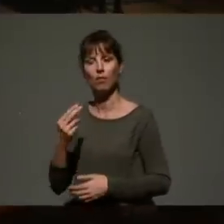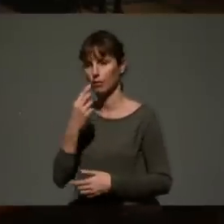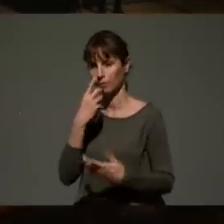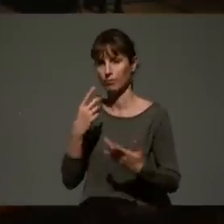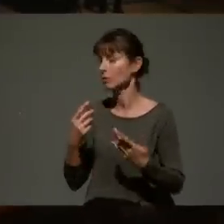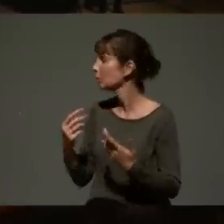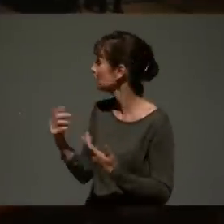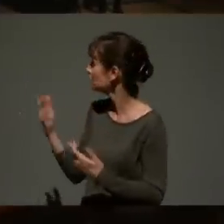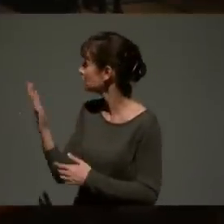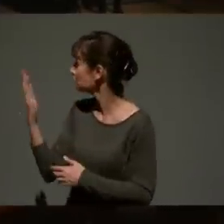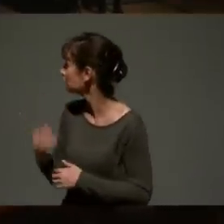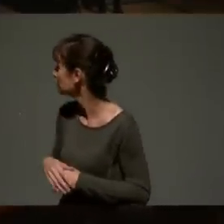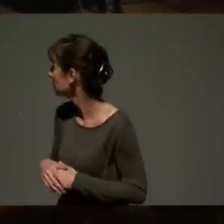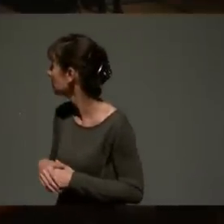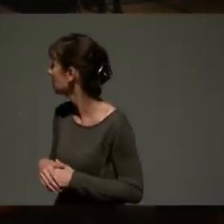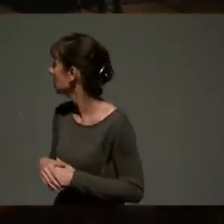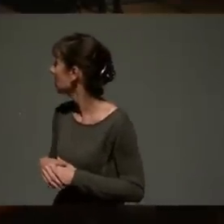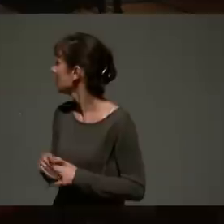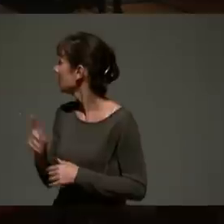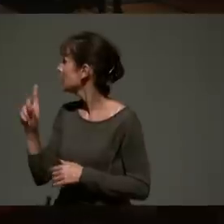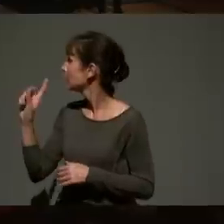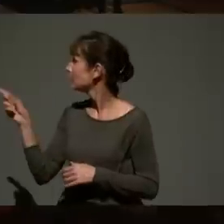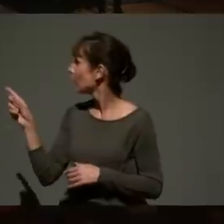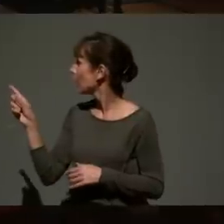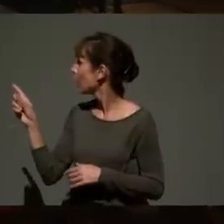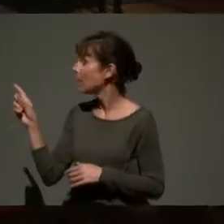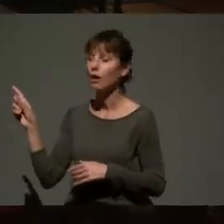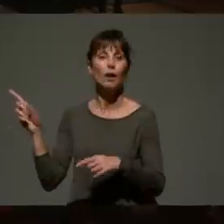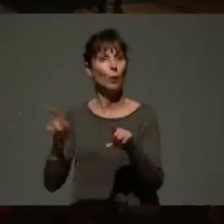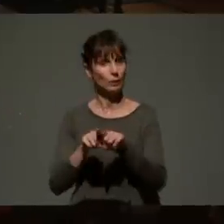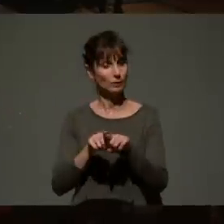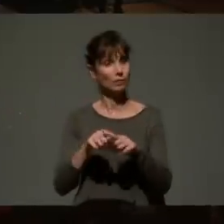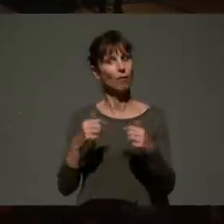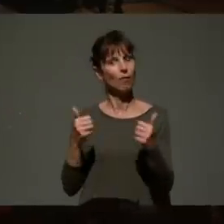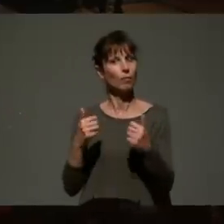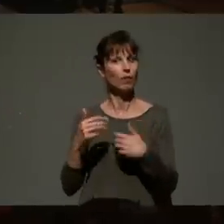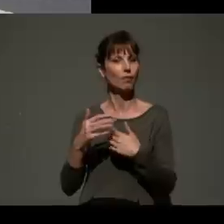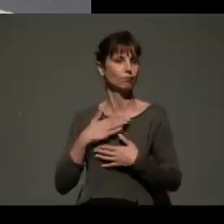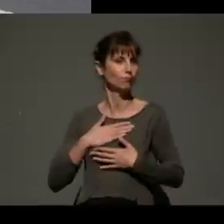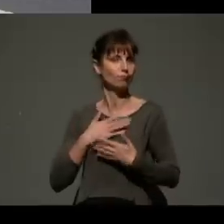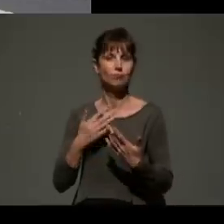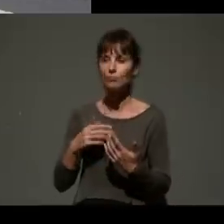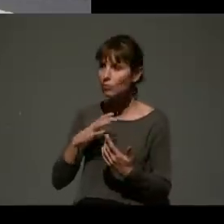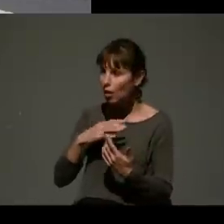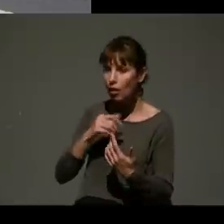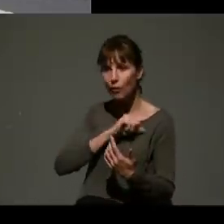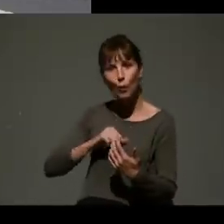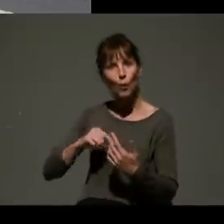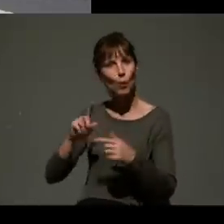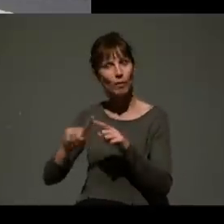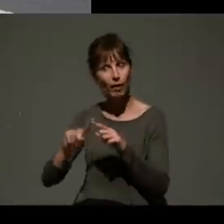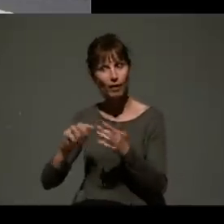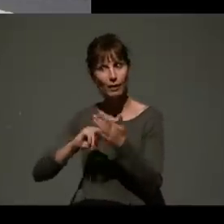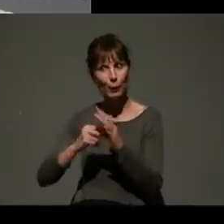USB. Et puis, et ça c'est heureux, eh bien, on voit l'évolution du matériel. Et vous voyez ce monsieur qui